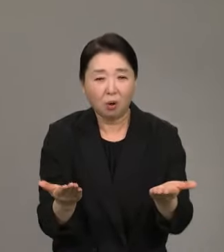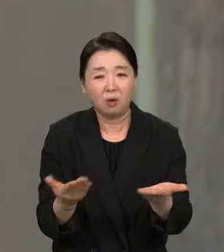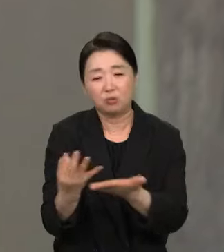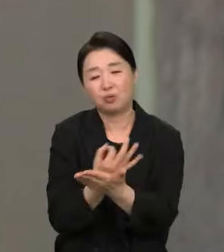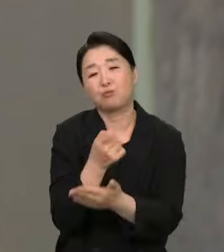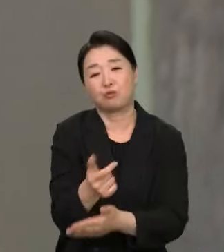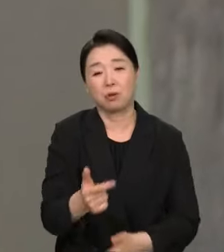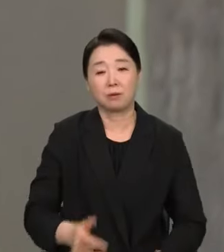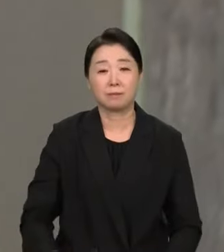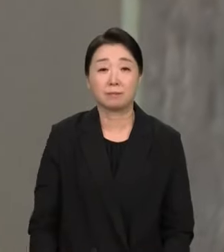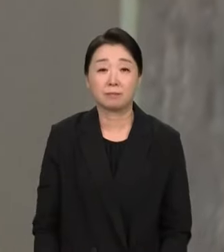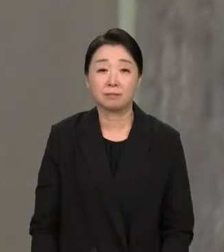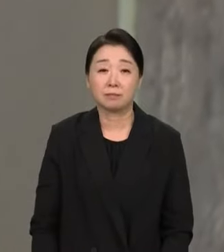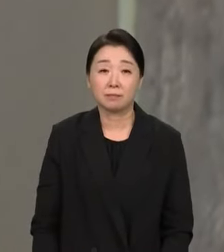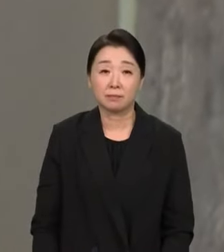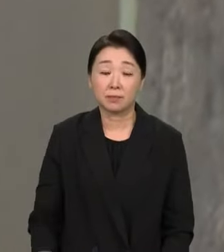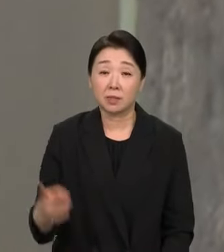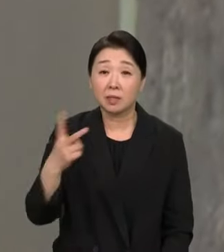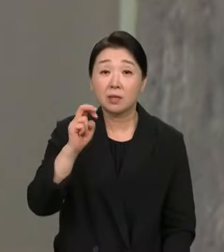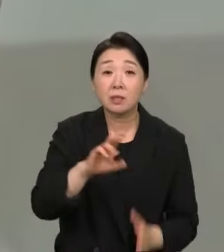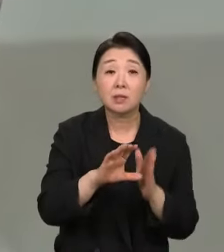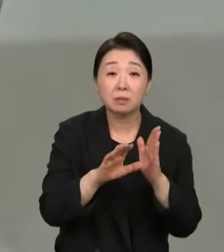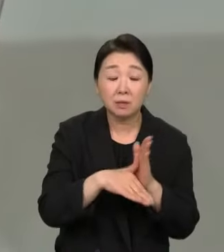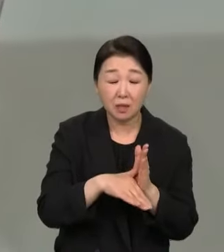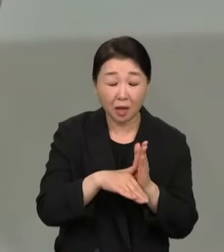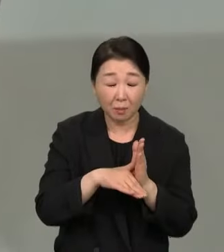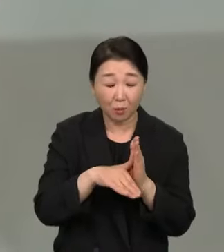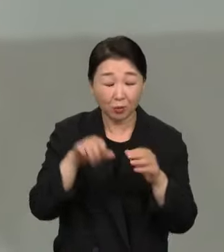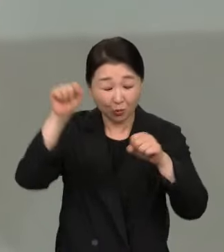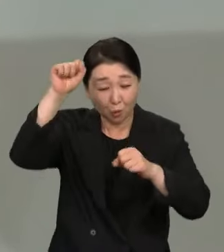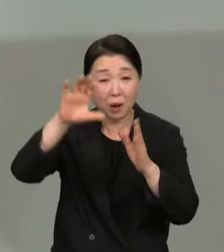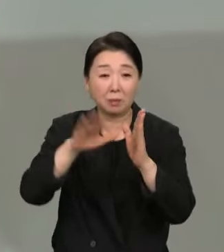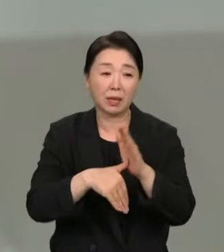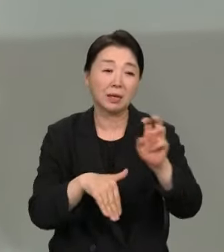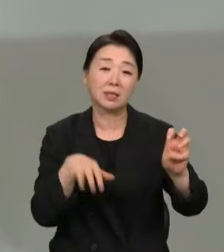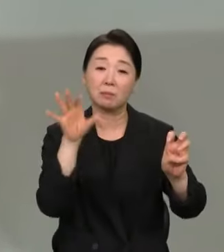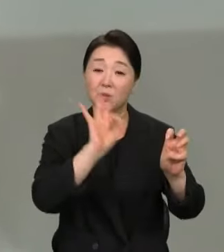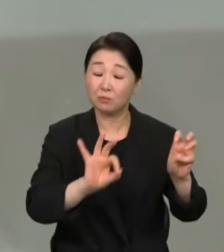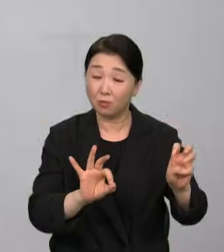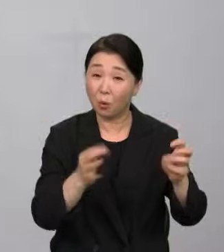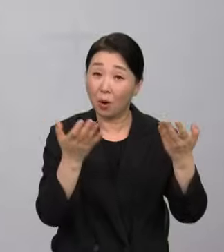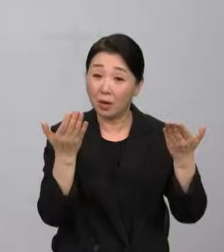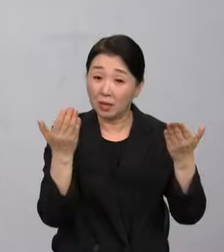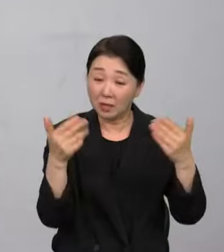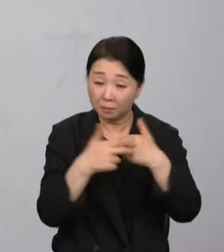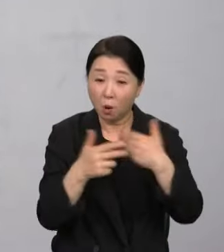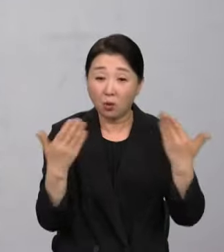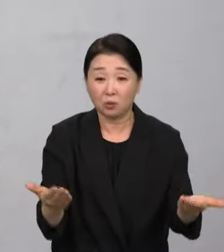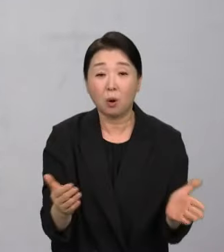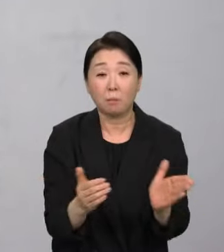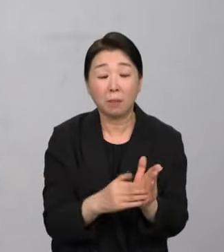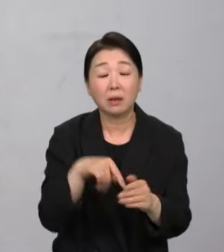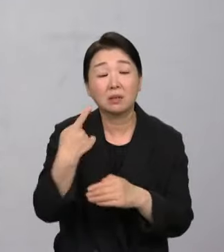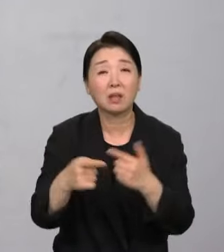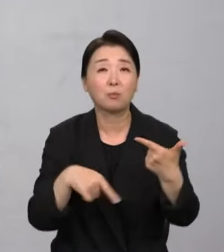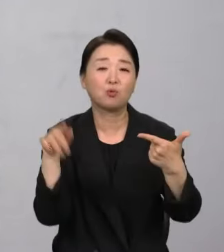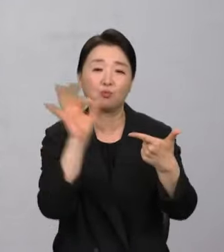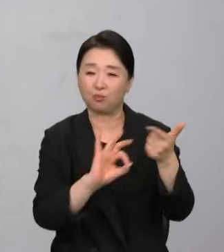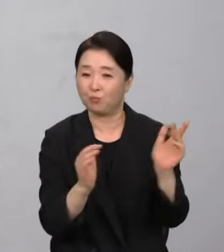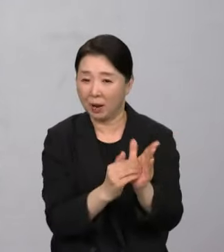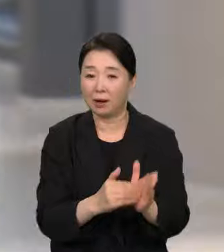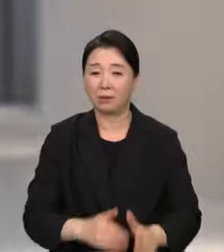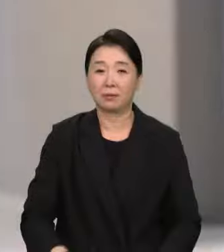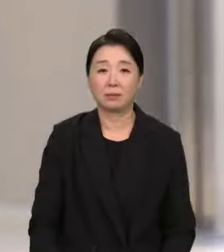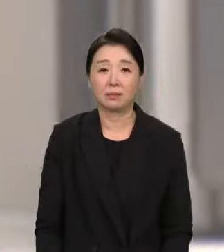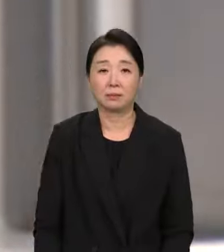때문입니다. 실제 지난 2020년 총파업 첫날엔 30% 넘게 휴진했지만 이후엔 6%대에